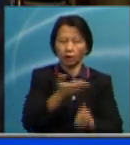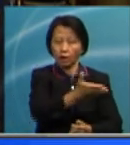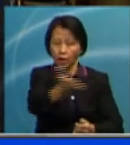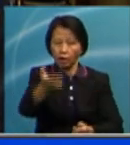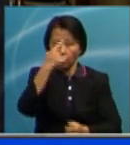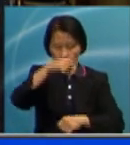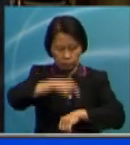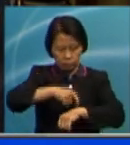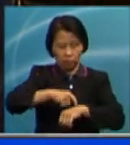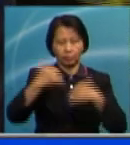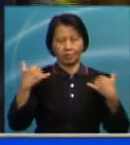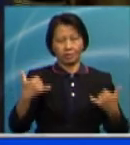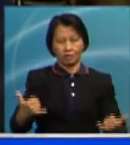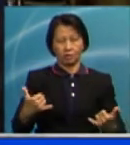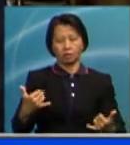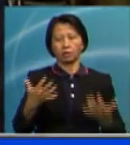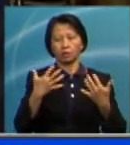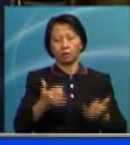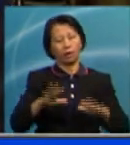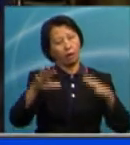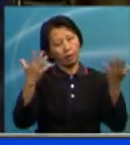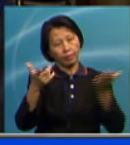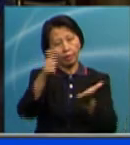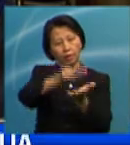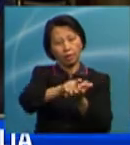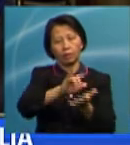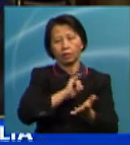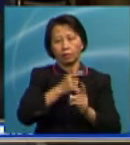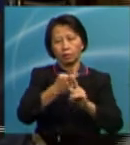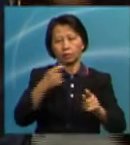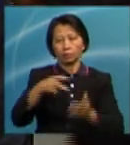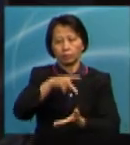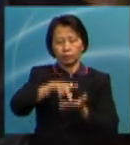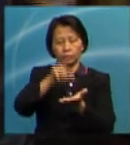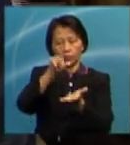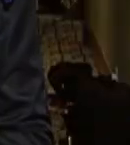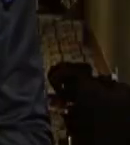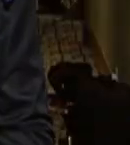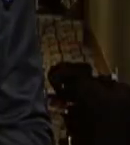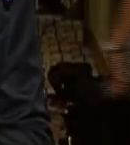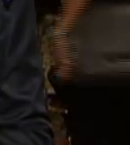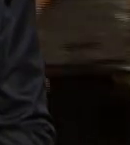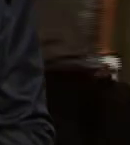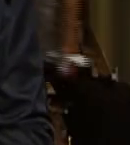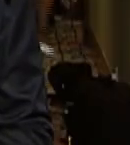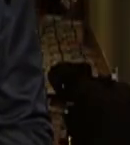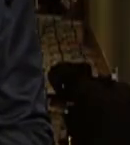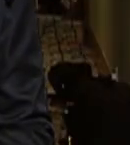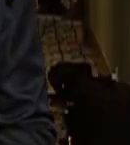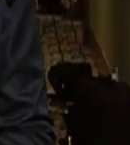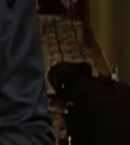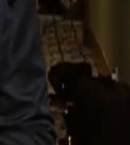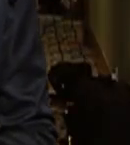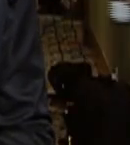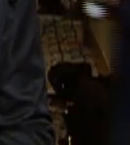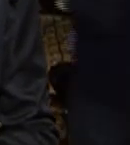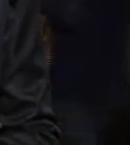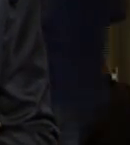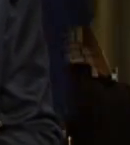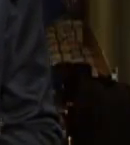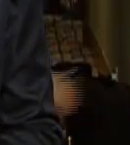untuk jam ini jadi sekian dahulu laporan dari saya di pusat media ini kita kembali semula bersama dengan Ian dan juga Ati